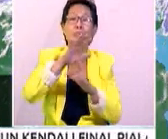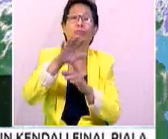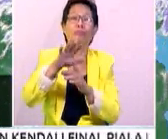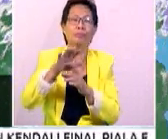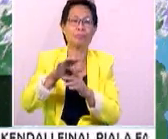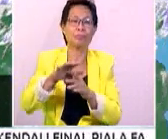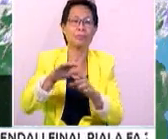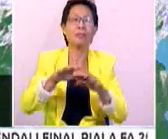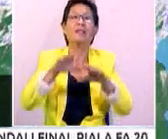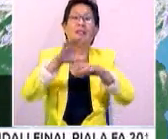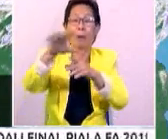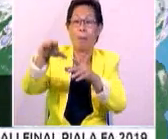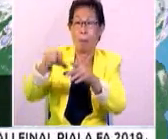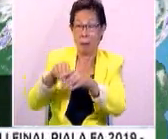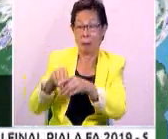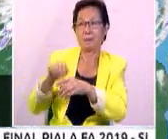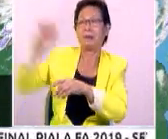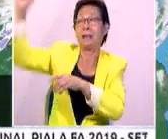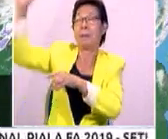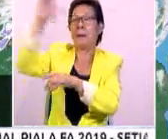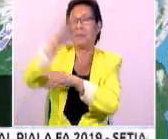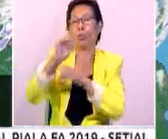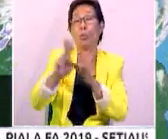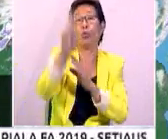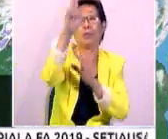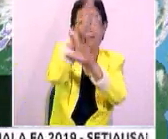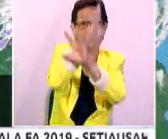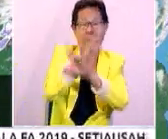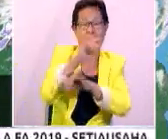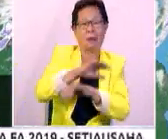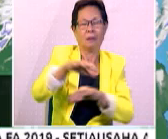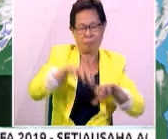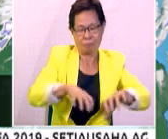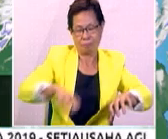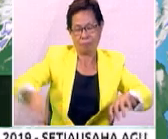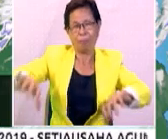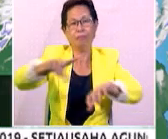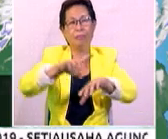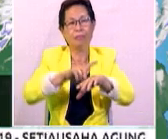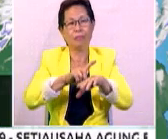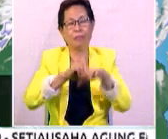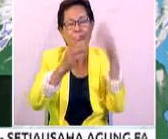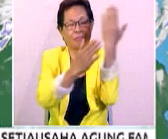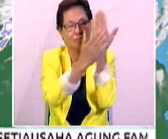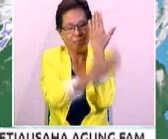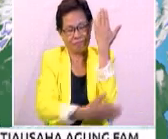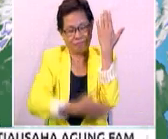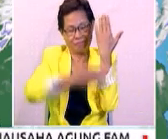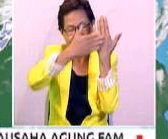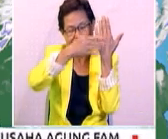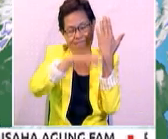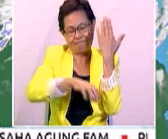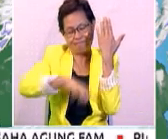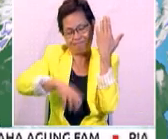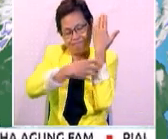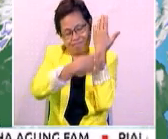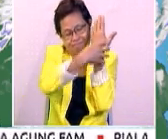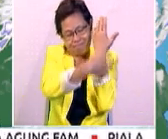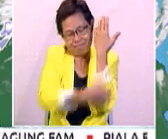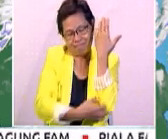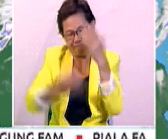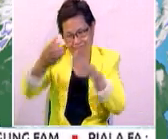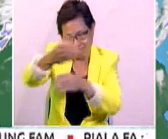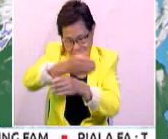meliputi kawasan di negeri Sabah dan juga utara Sarawak serta kawasan-kawasan di bahagian semenanjung Malaysia. Penelitian imej radar